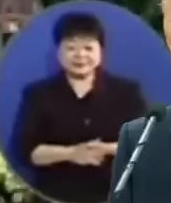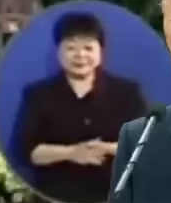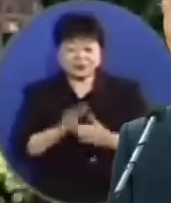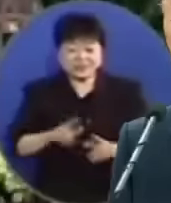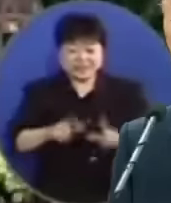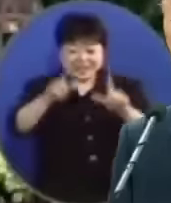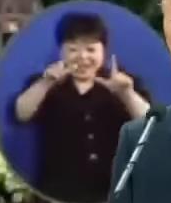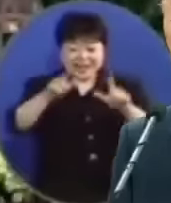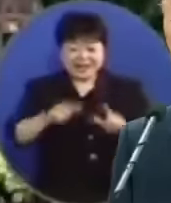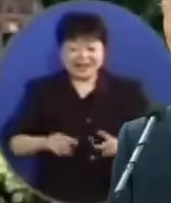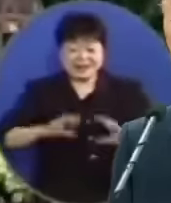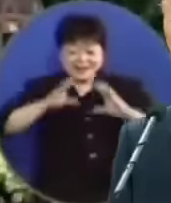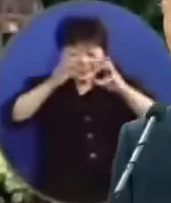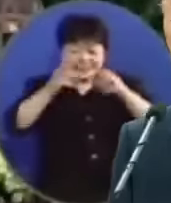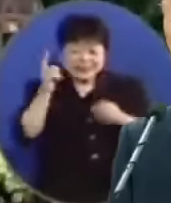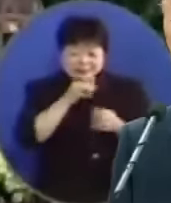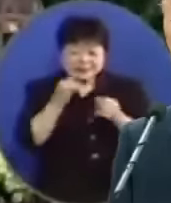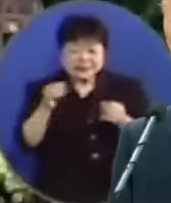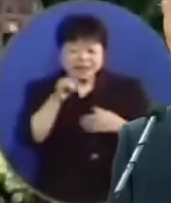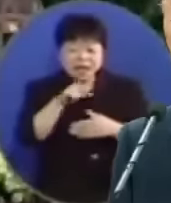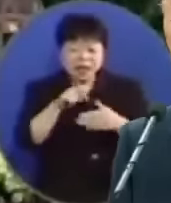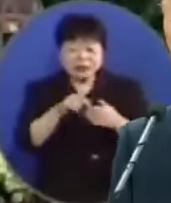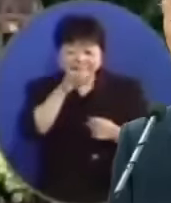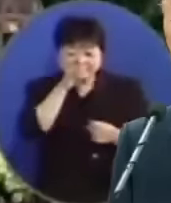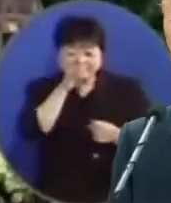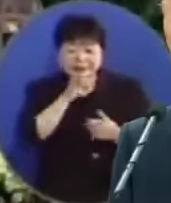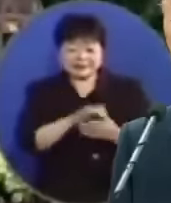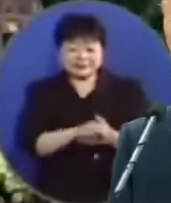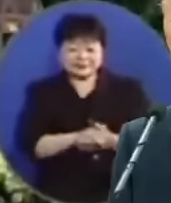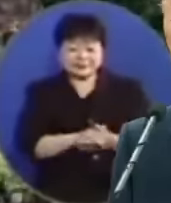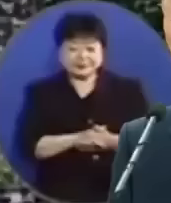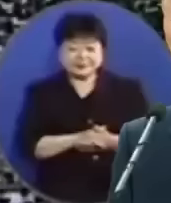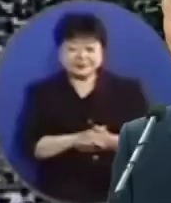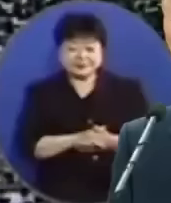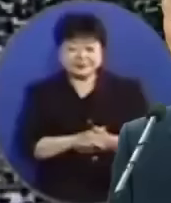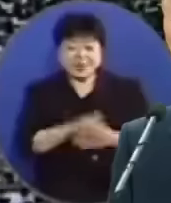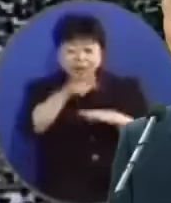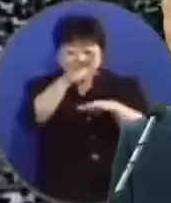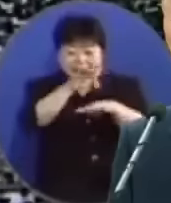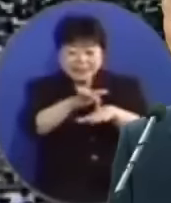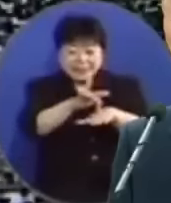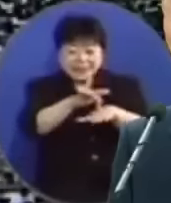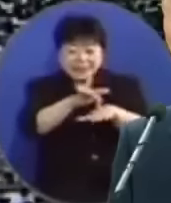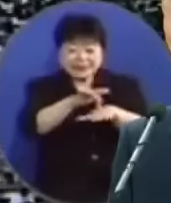오늘날 온 세상은 악한 자 안에 처했다고 말했는데 이 마귀가